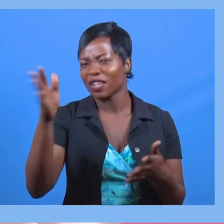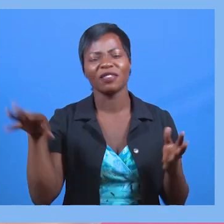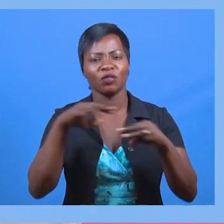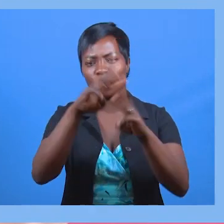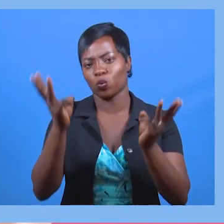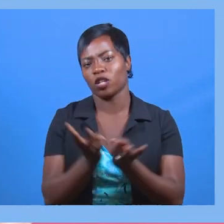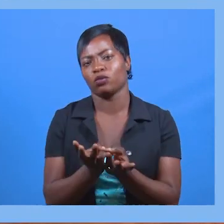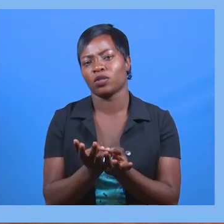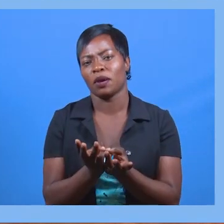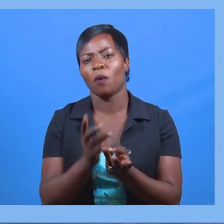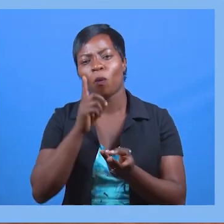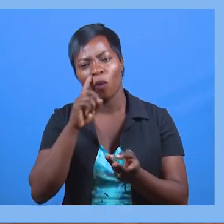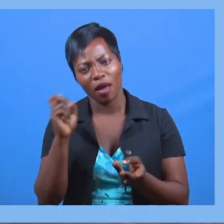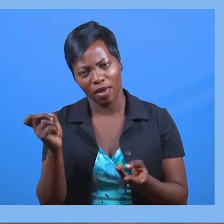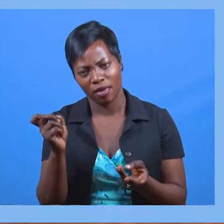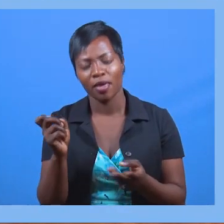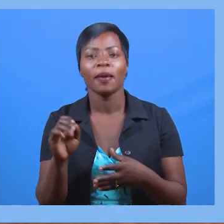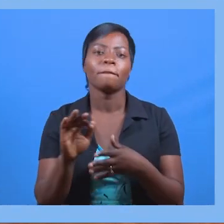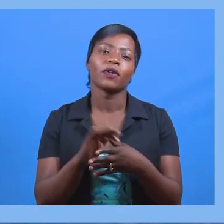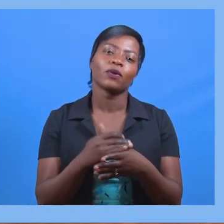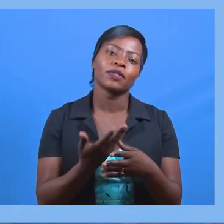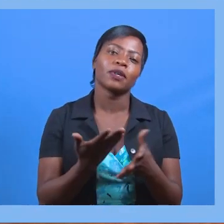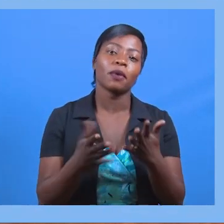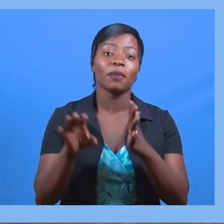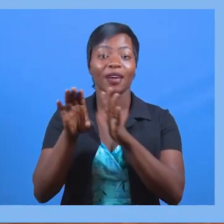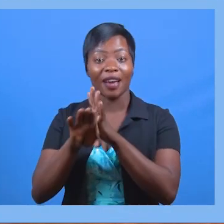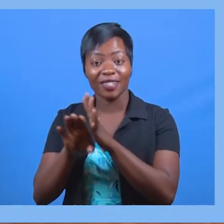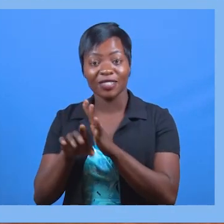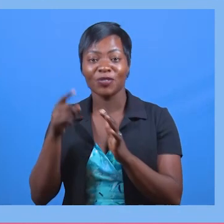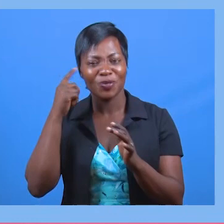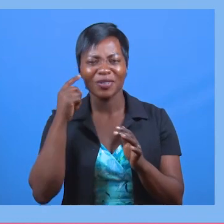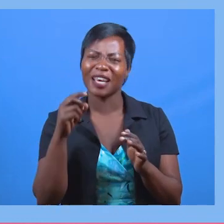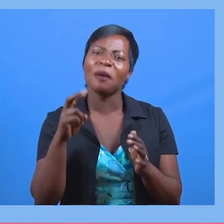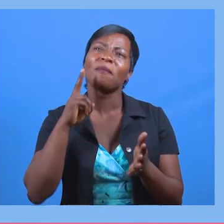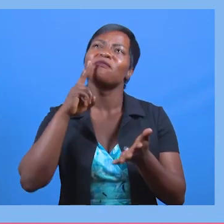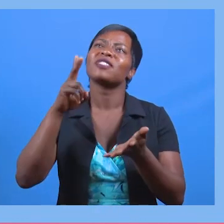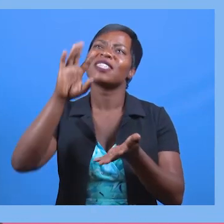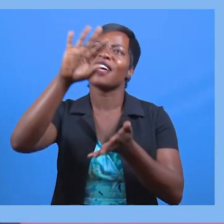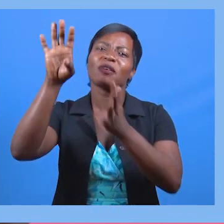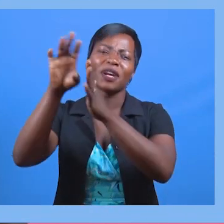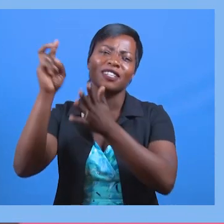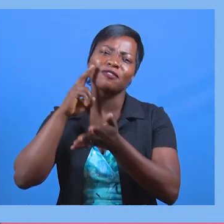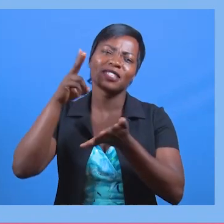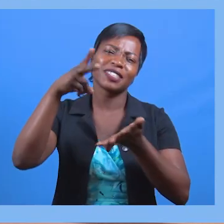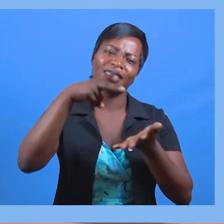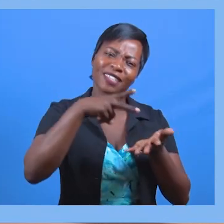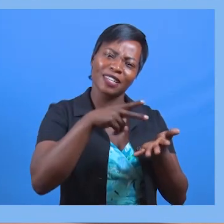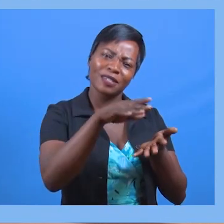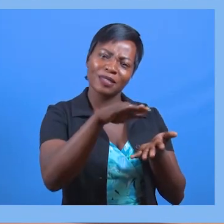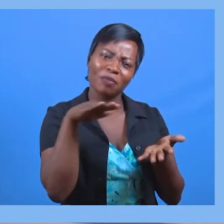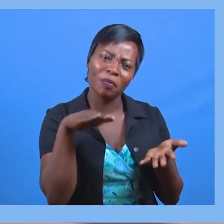rose, pakuti kana nyika yedu ichibata vamwe zvakanaka, vamwe vatungamiriri vedzimwe